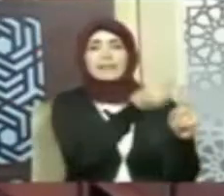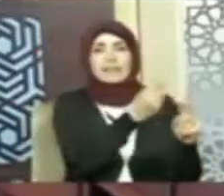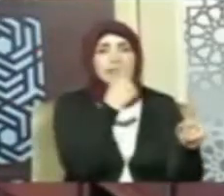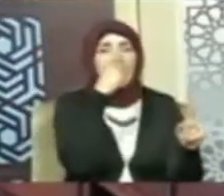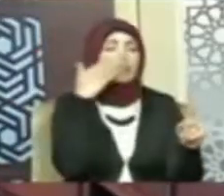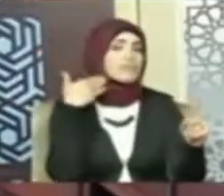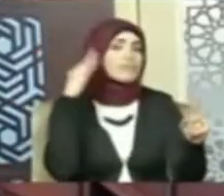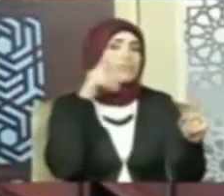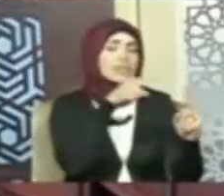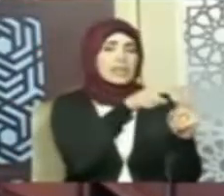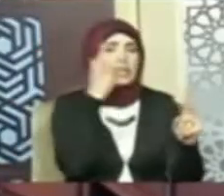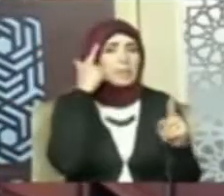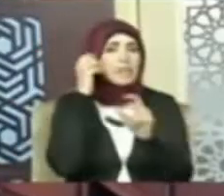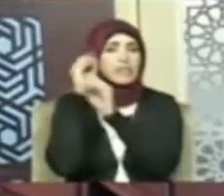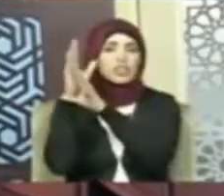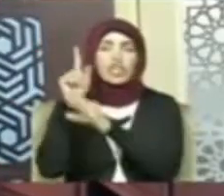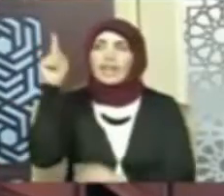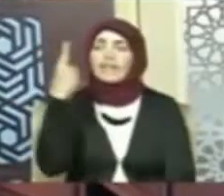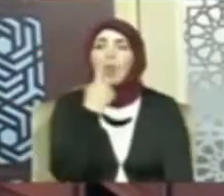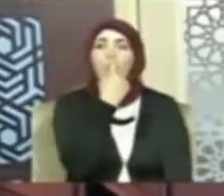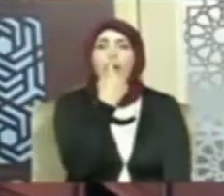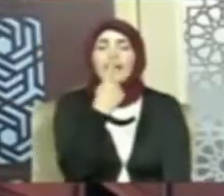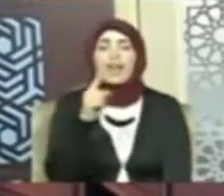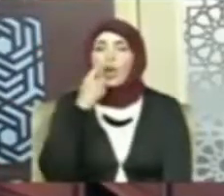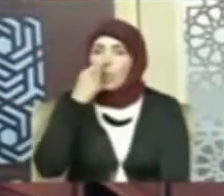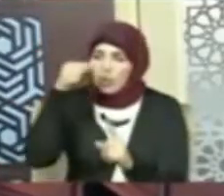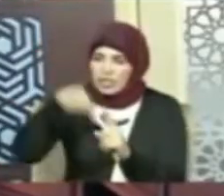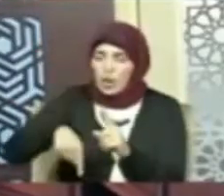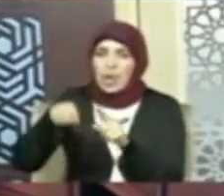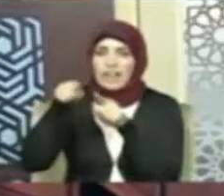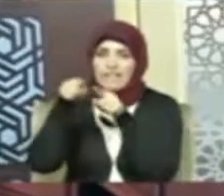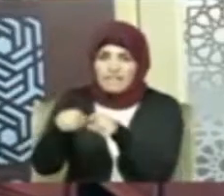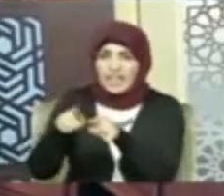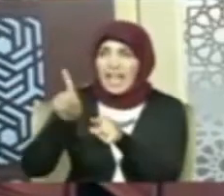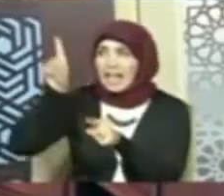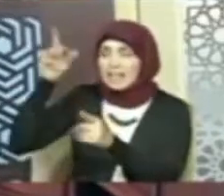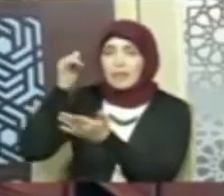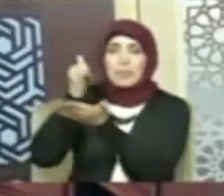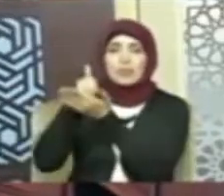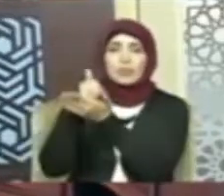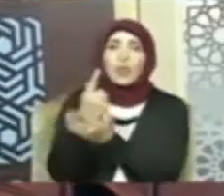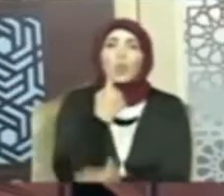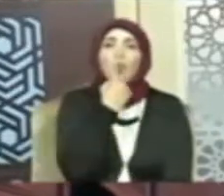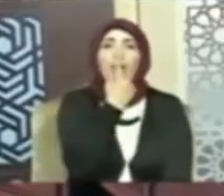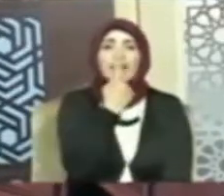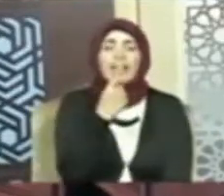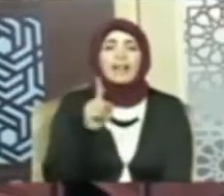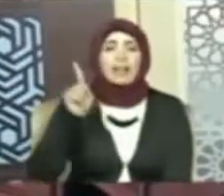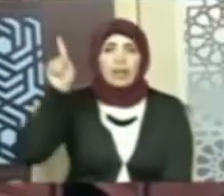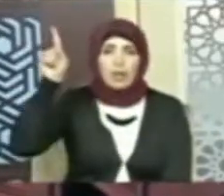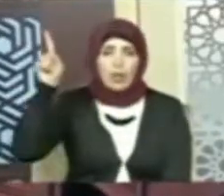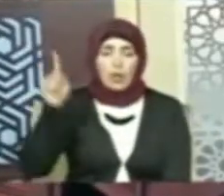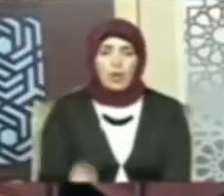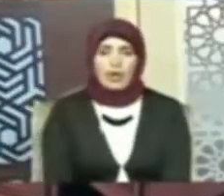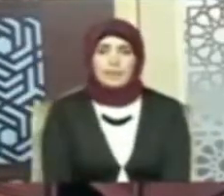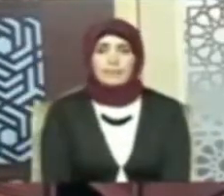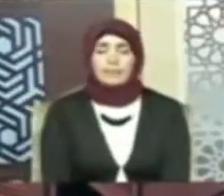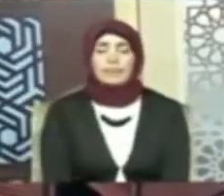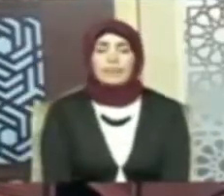انت وحدك، وتذل من تشاء انت وحدك، وباسلوب